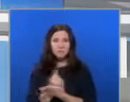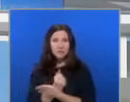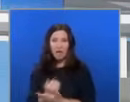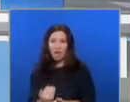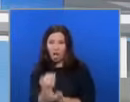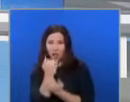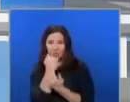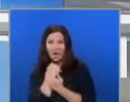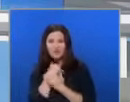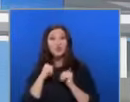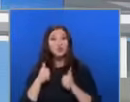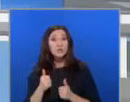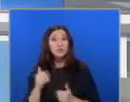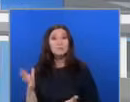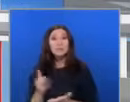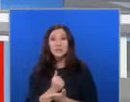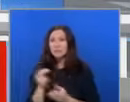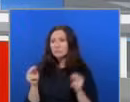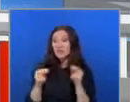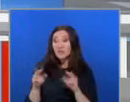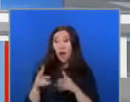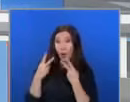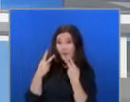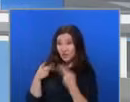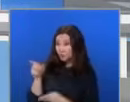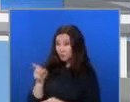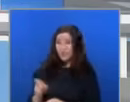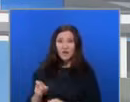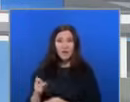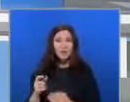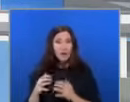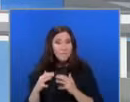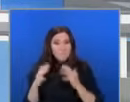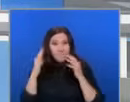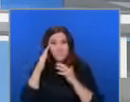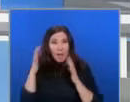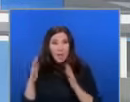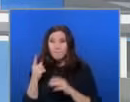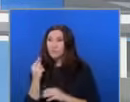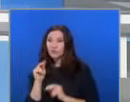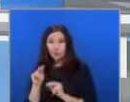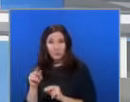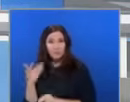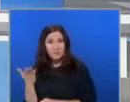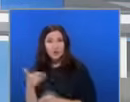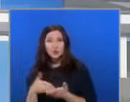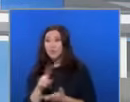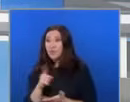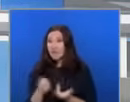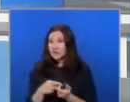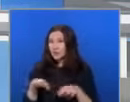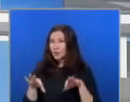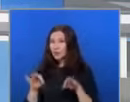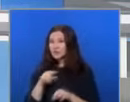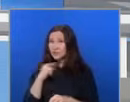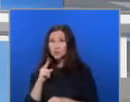спасяват давещи се туристи. Спасителите съветват, ако забележим човек в беда, първо да уведомим тях, тъй като не всеки е